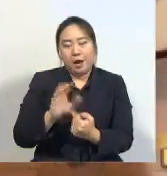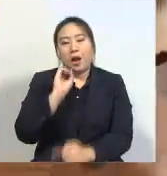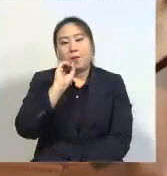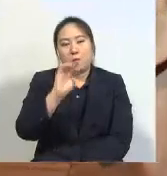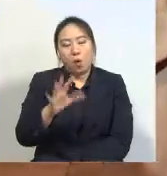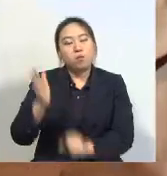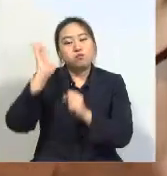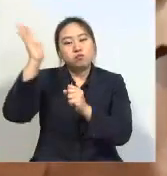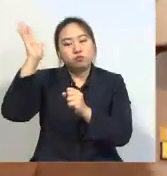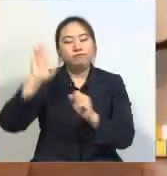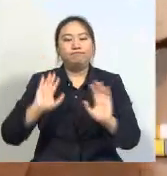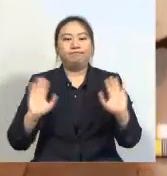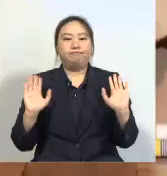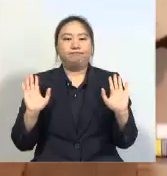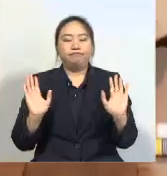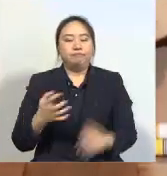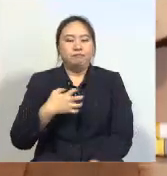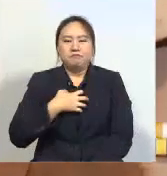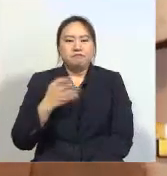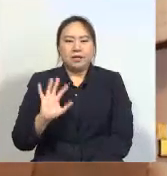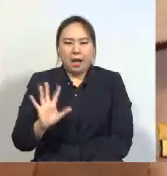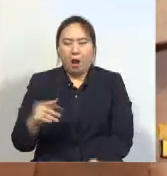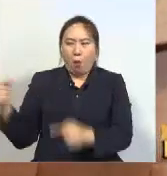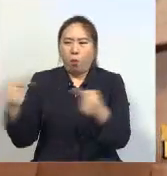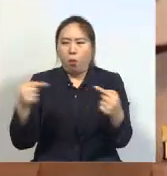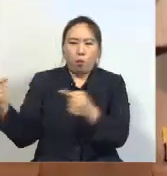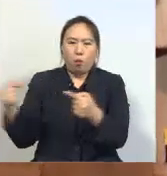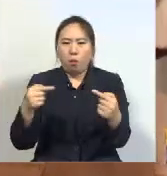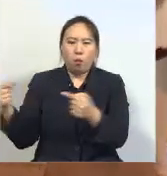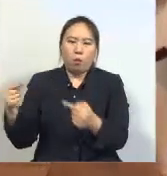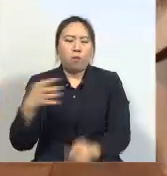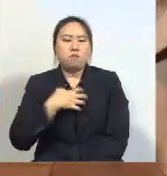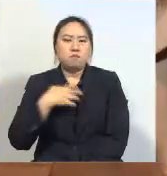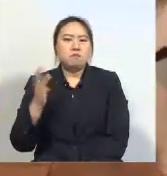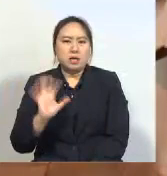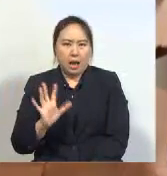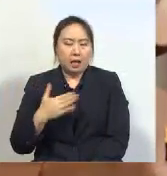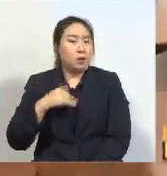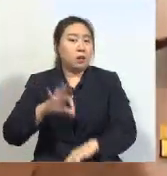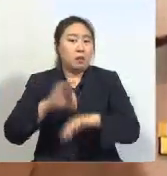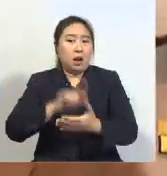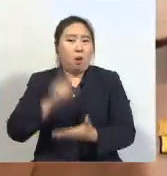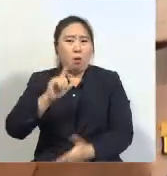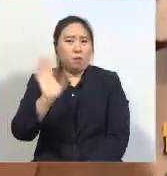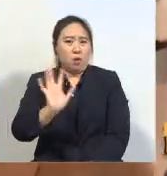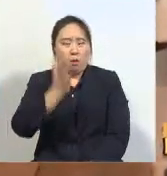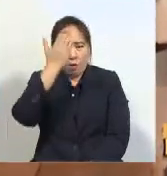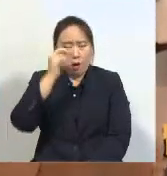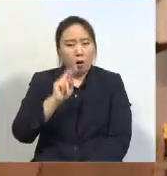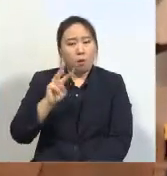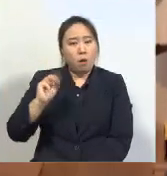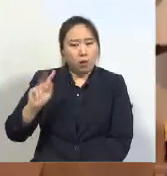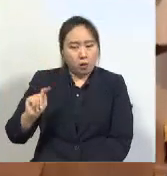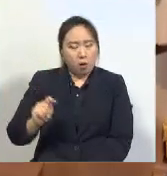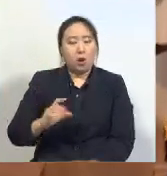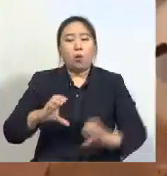จะไม่แถลงอะไรอีกแล้วนะคะเพราะว่าไม่อยากให้ทะเลาะกันและไม่จำเป็นต้องลาออกเพราะว่ารัฐมนตรีและพรรคภูมิใ